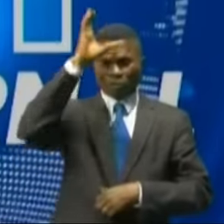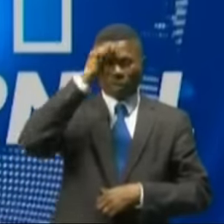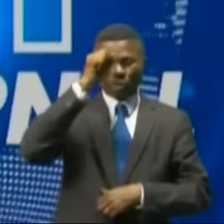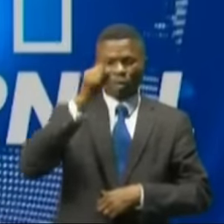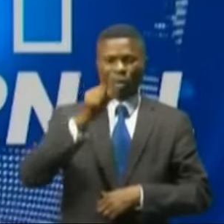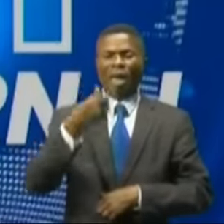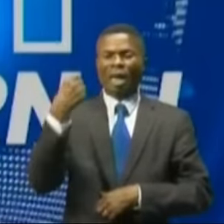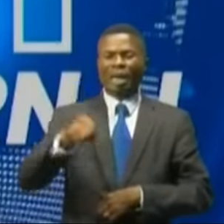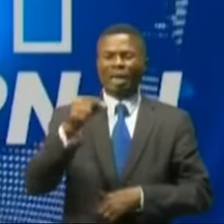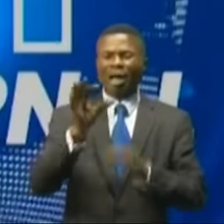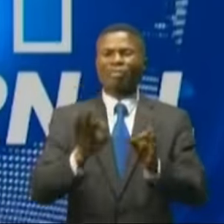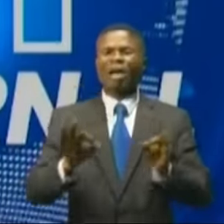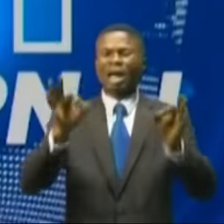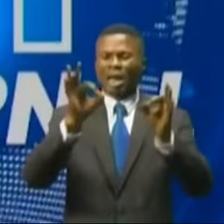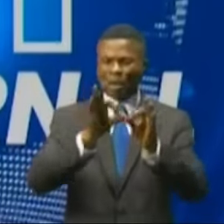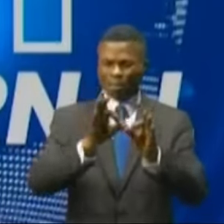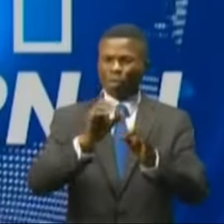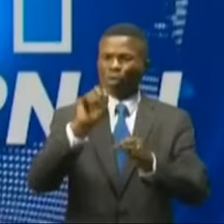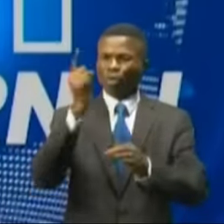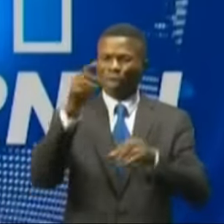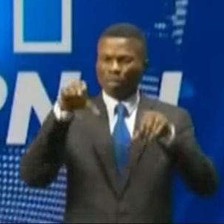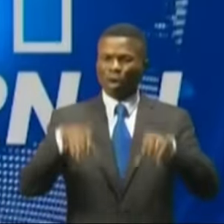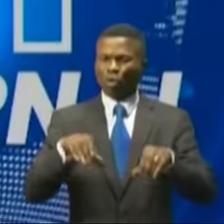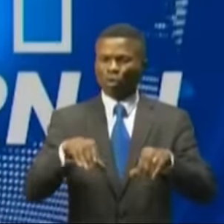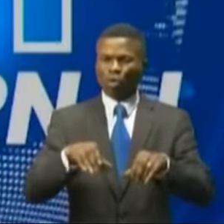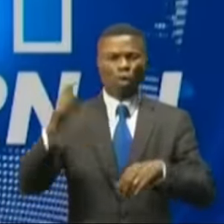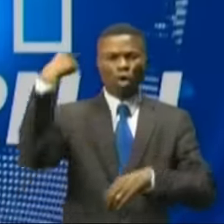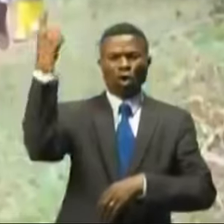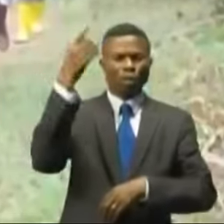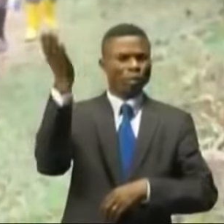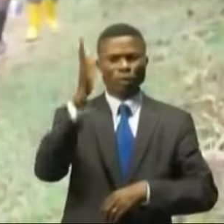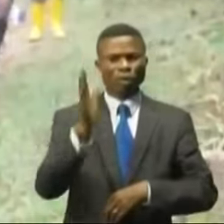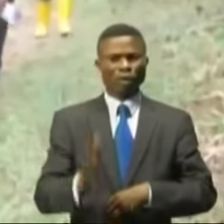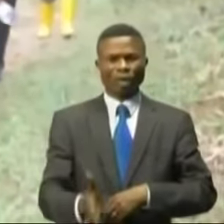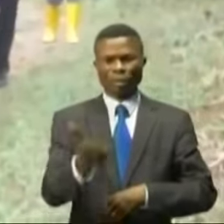qu'on ne trouve qu'en République démocratique du Congo. Marthe Mangaza.